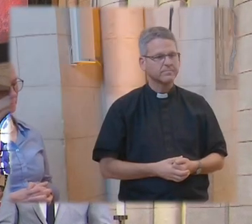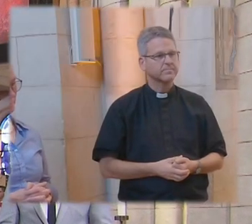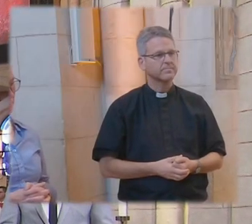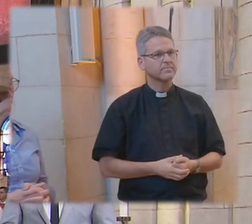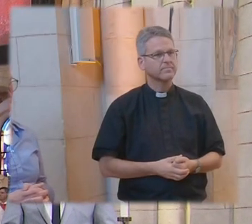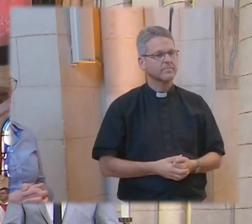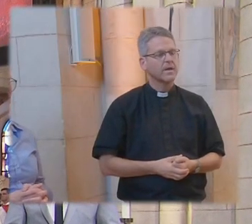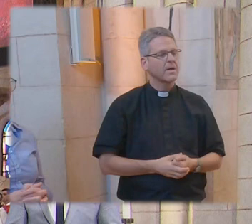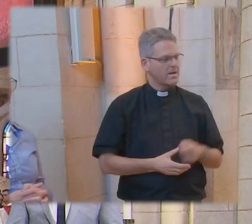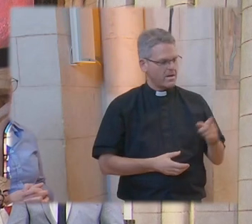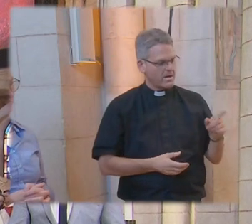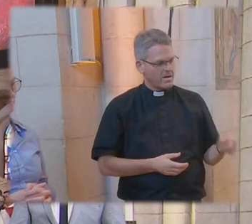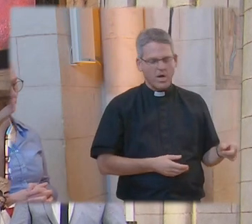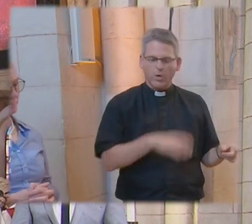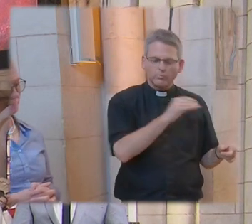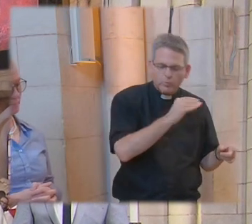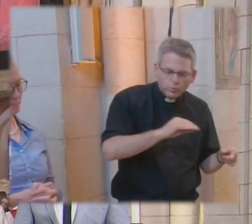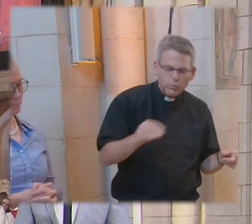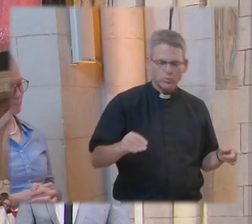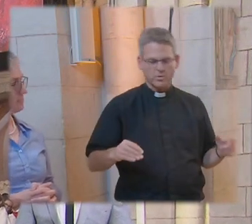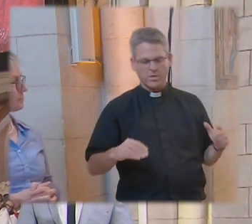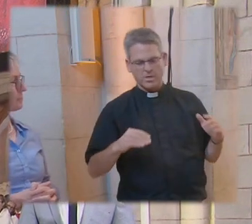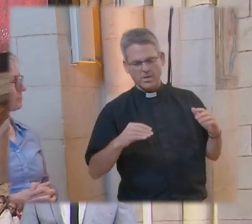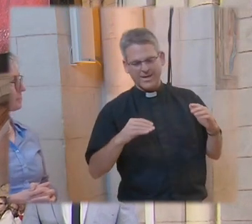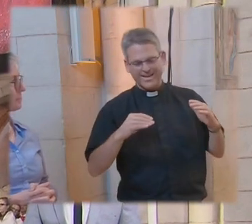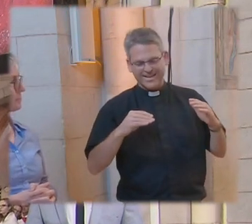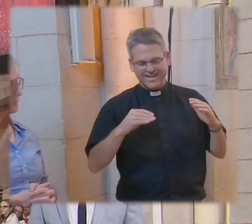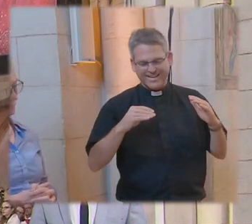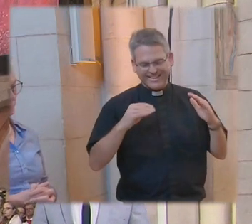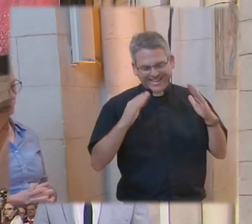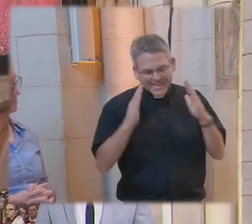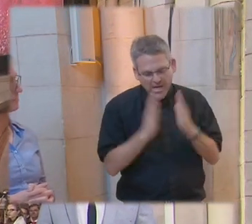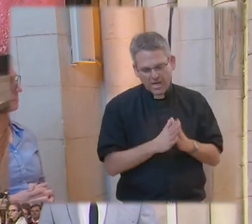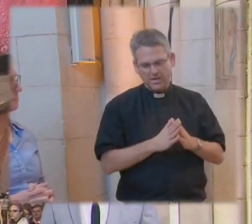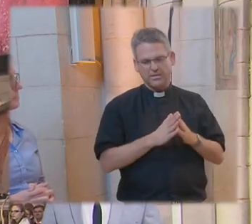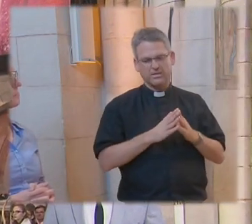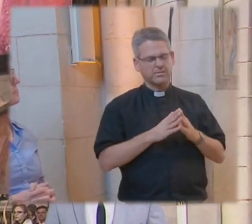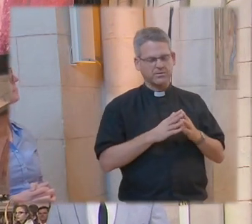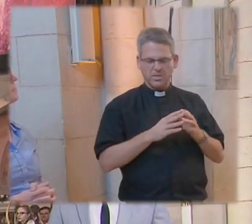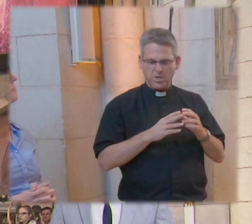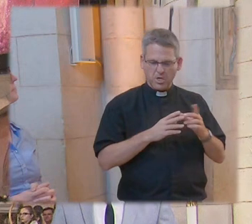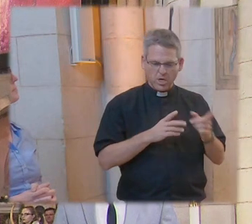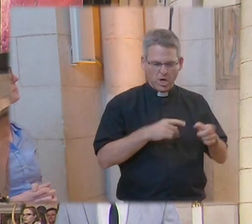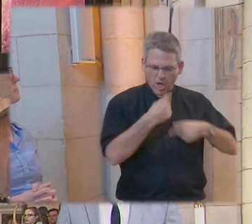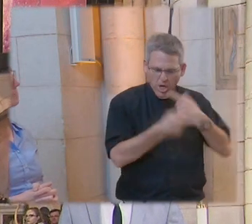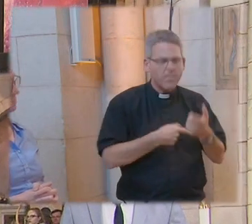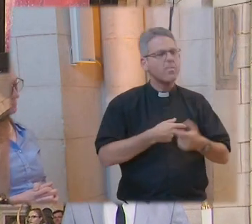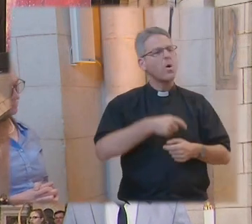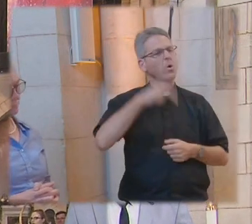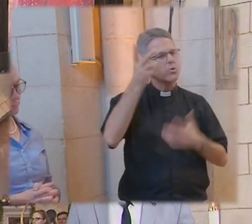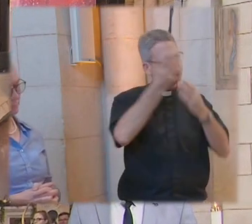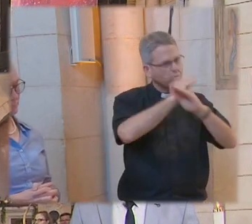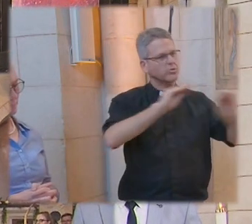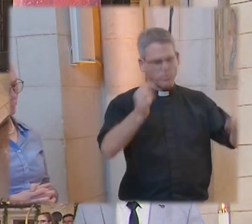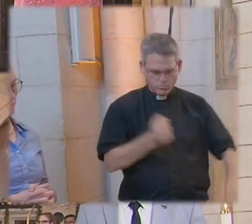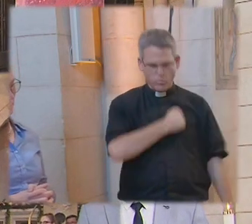Pater Henkes hat in Schule und Predigt ohne Angst vor persönlichen Nachteilen